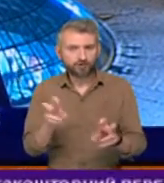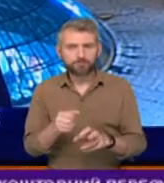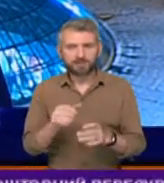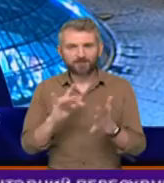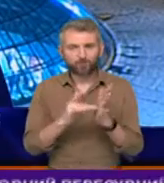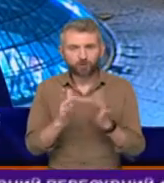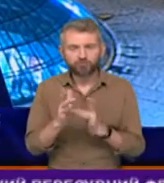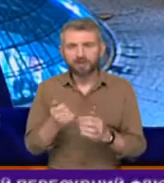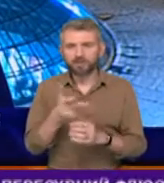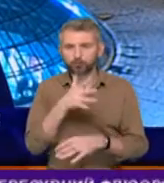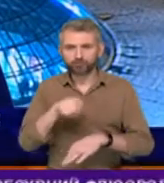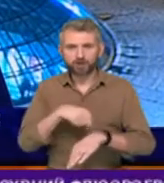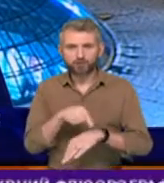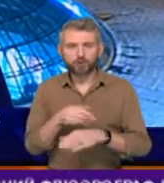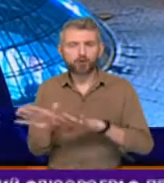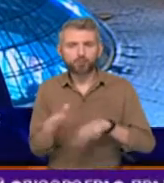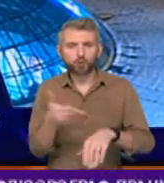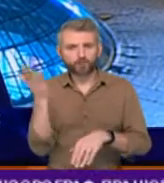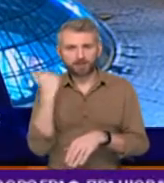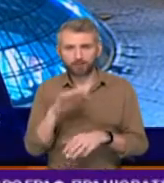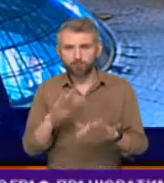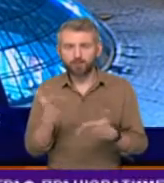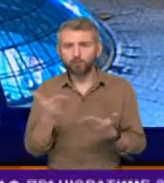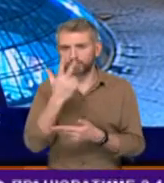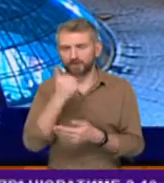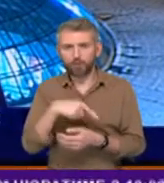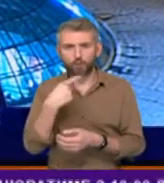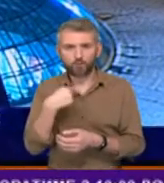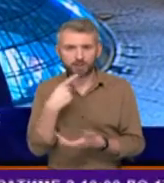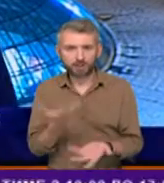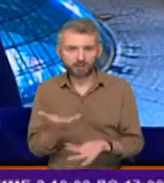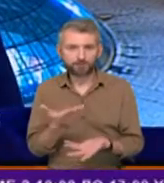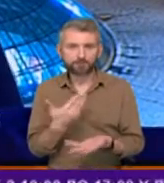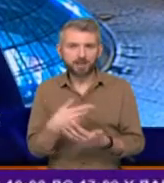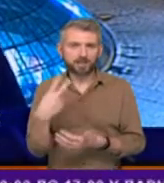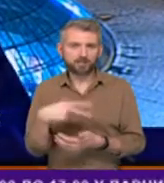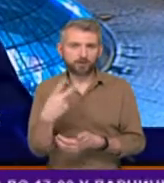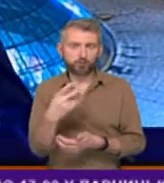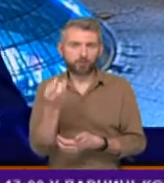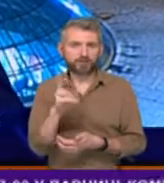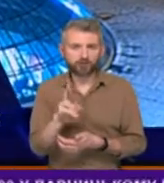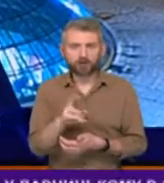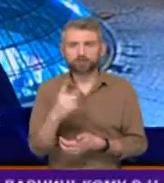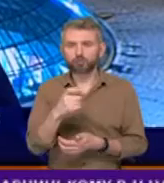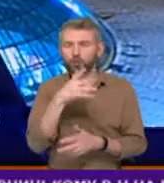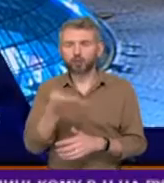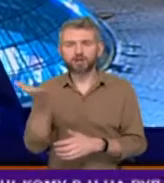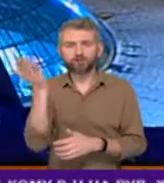кількістю часу, яке минуло від тієї події, про яку звикли говорити відносно 22 січня, але 100 років